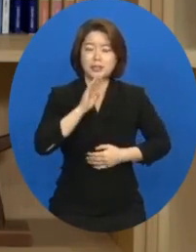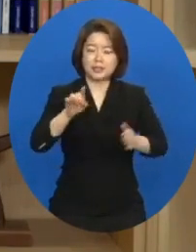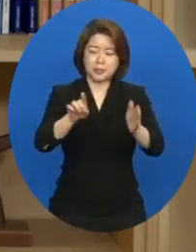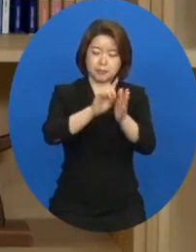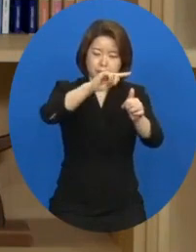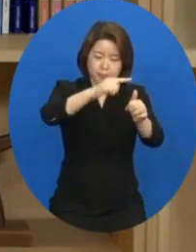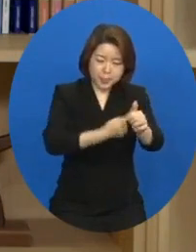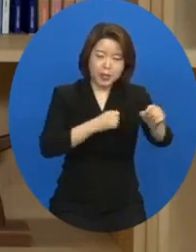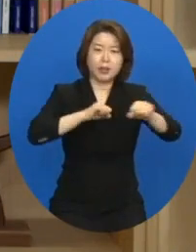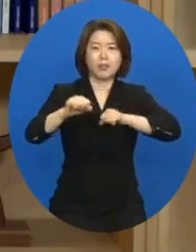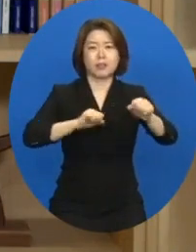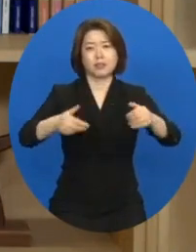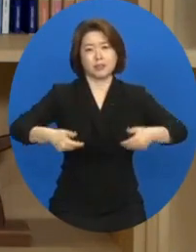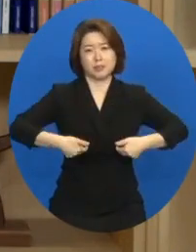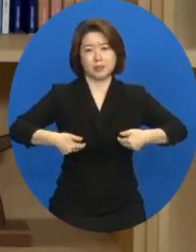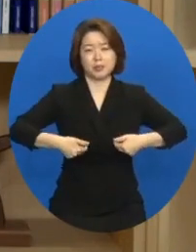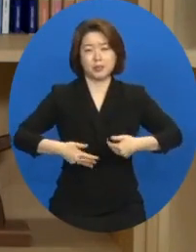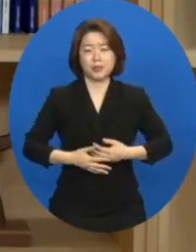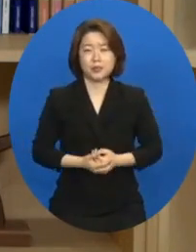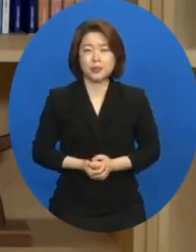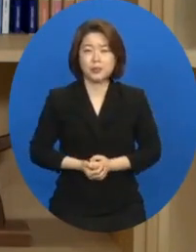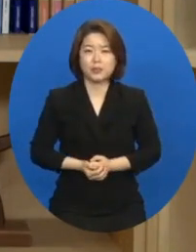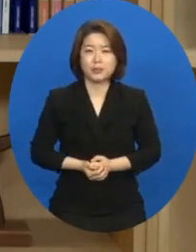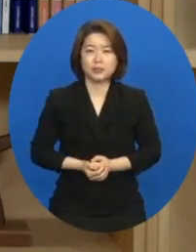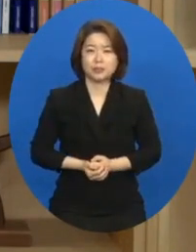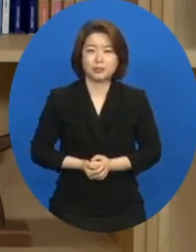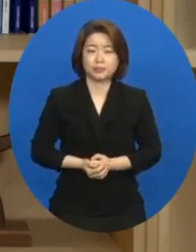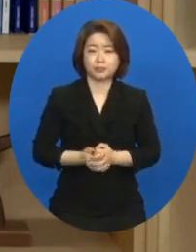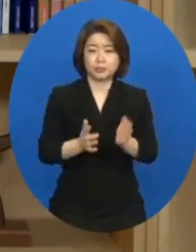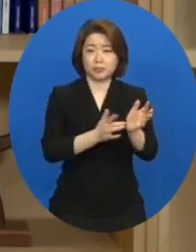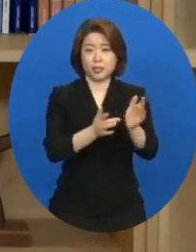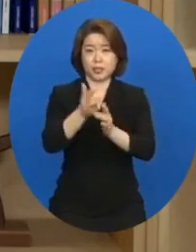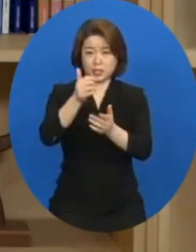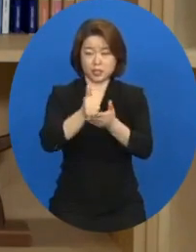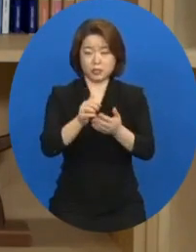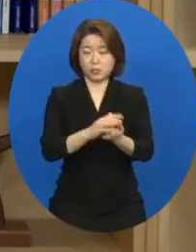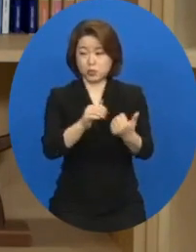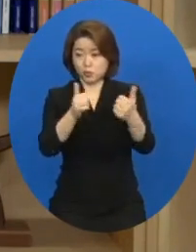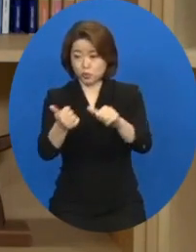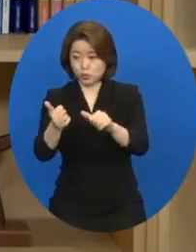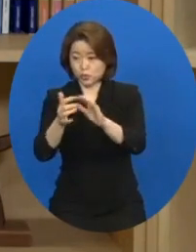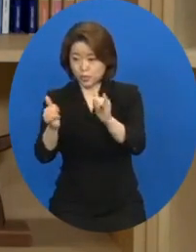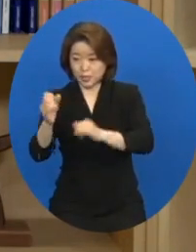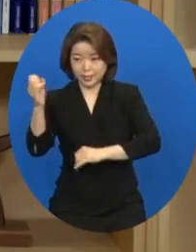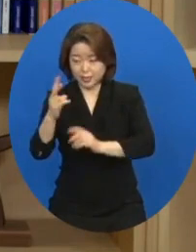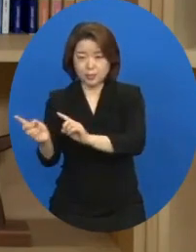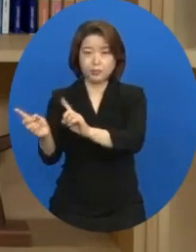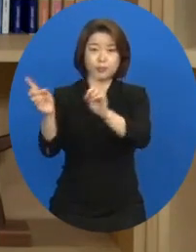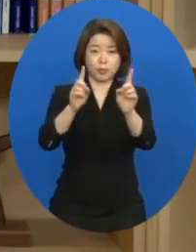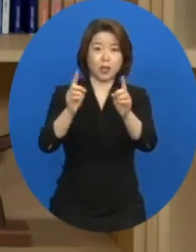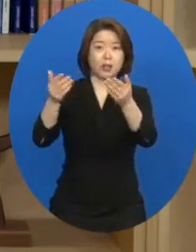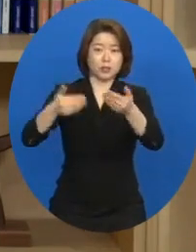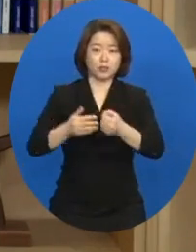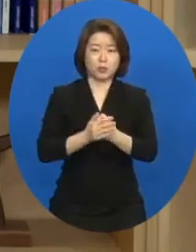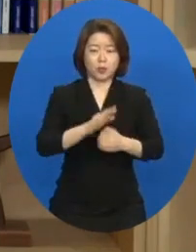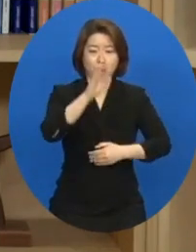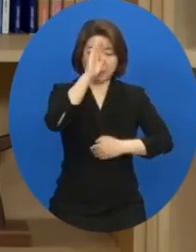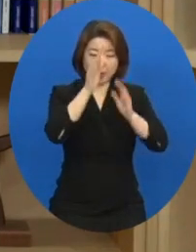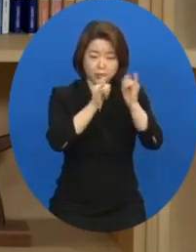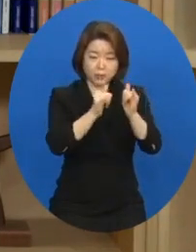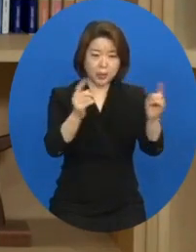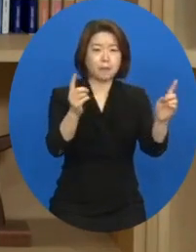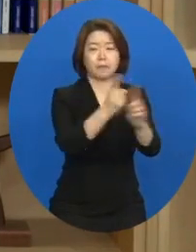역사가 필요한 거죠 예수님은 죽은 자리에 살렸습니다 병든 자를 고치시고